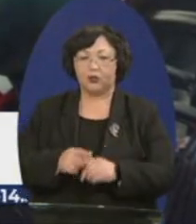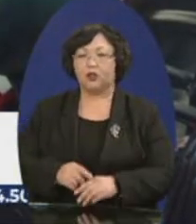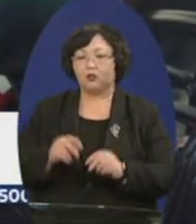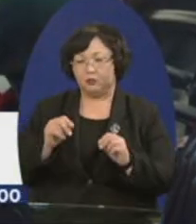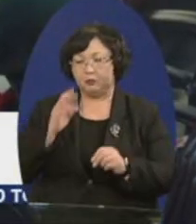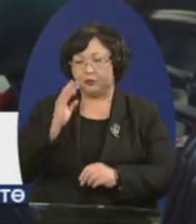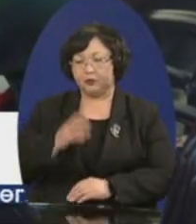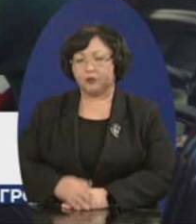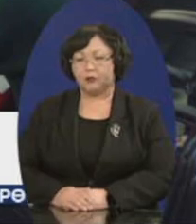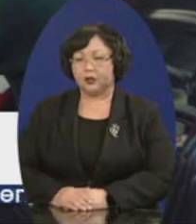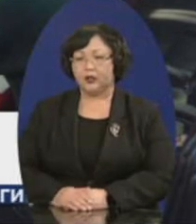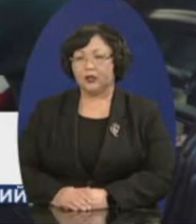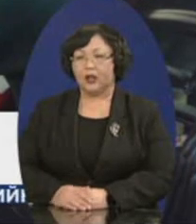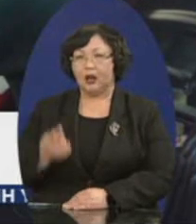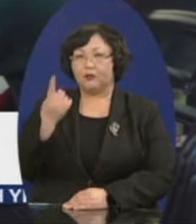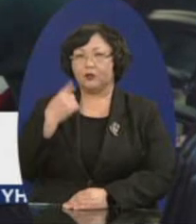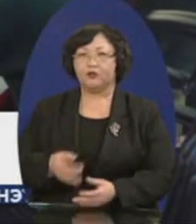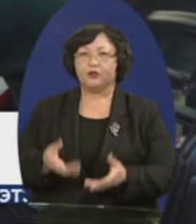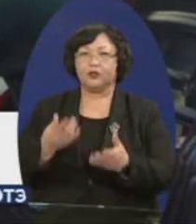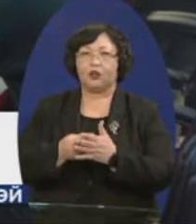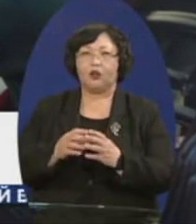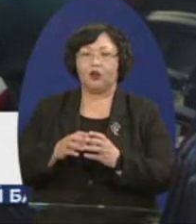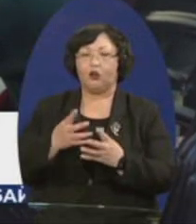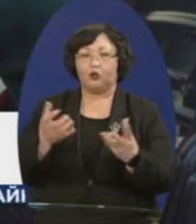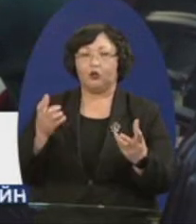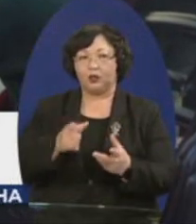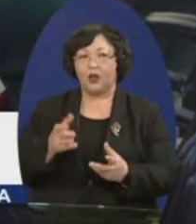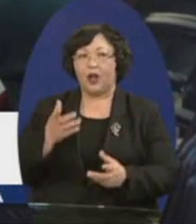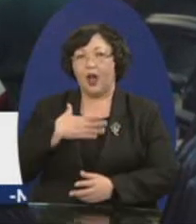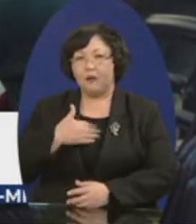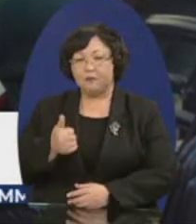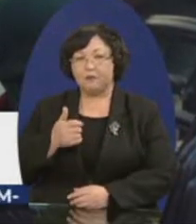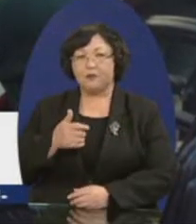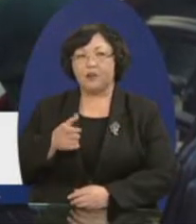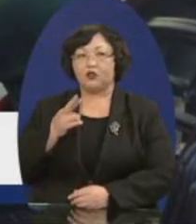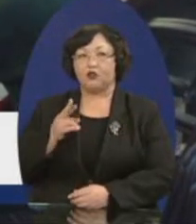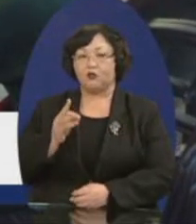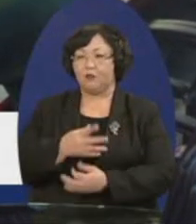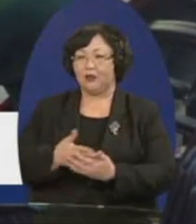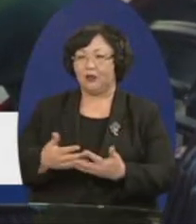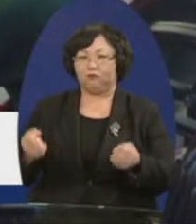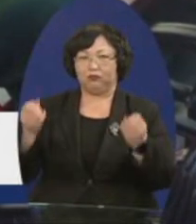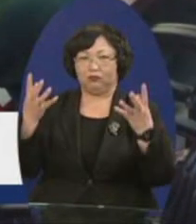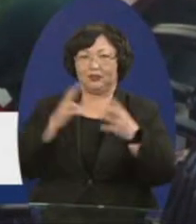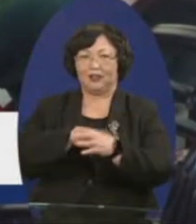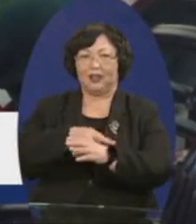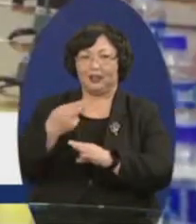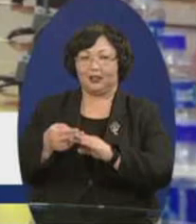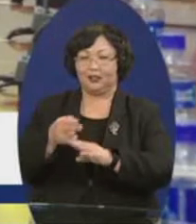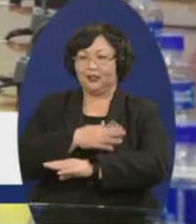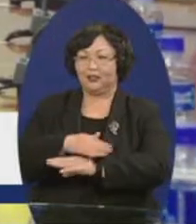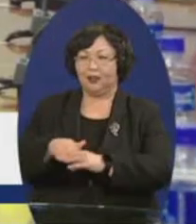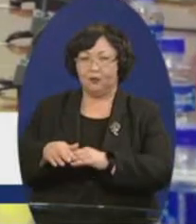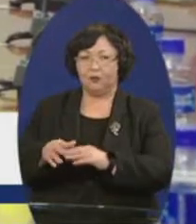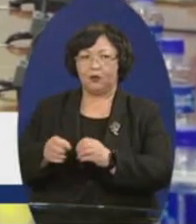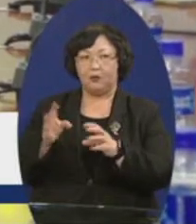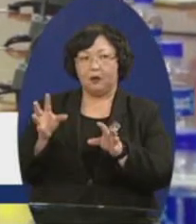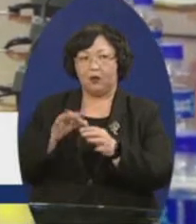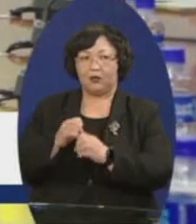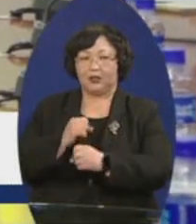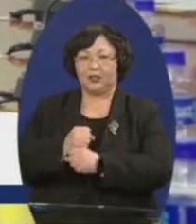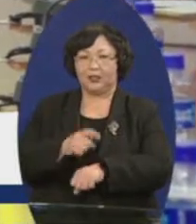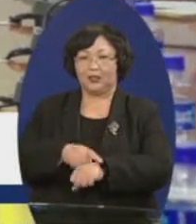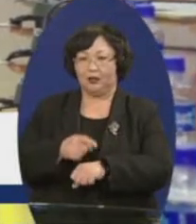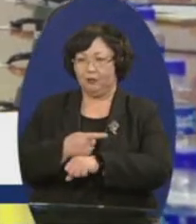Хамгийн энгийн жишээ дурдхад олон хүний амнаас эд хөрөнгийг салхинд хийсгсэн дархан чиглэлийн авто замын бүтээн байгуулалтын ажил. Үүнээс шалтгаалж